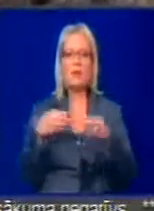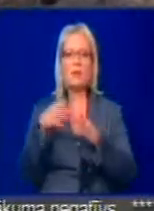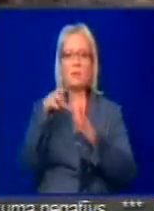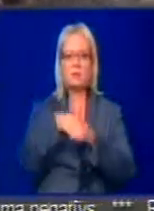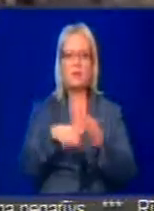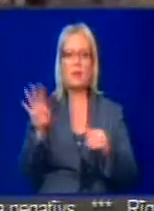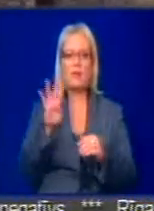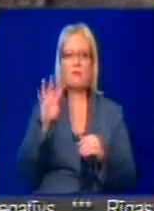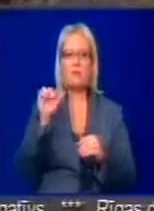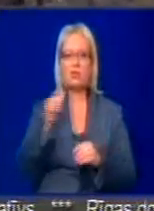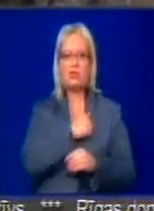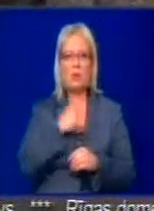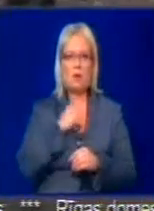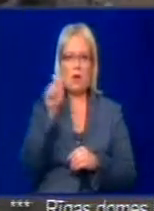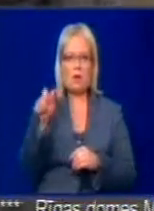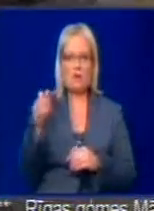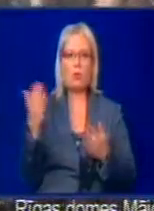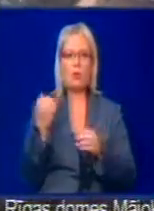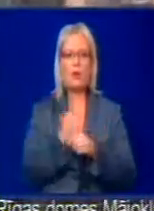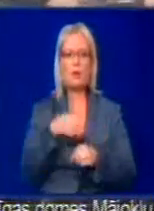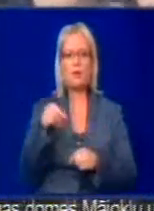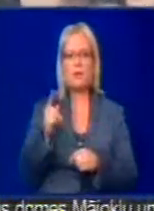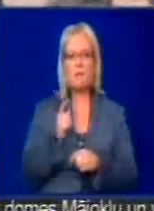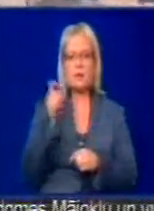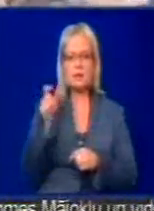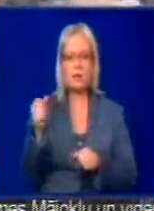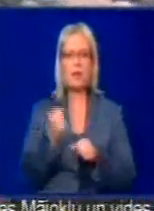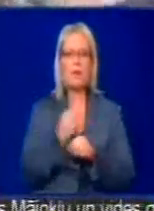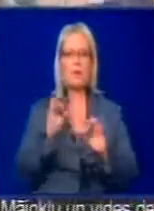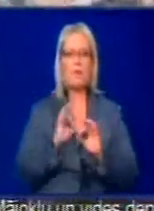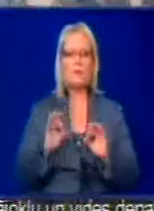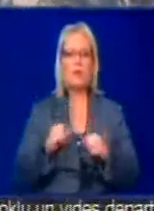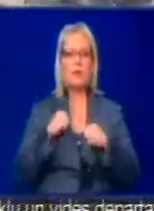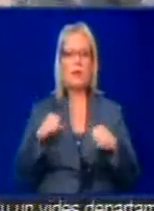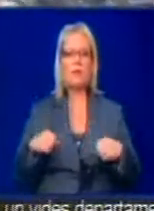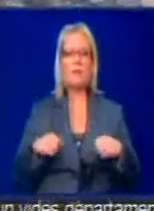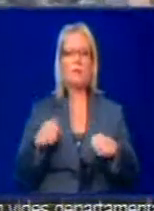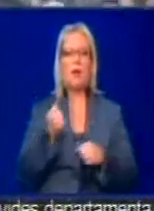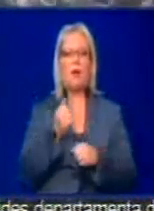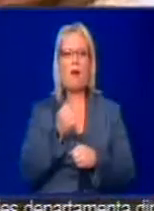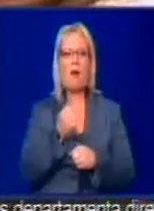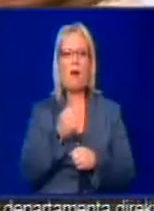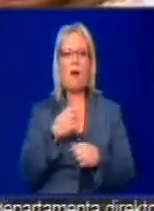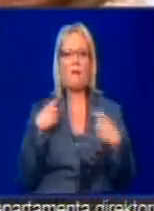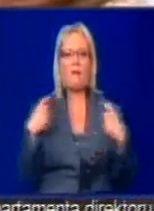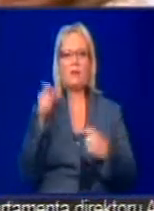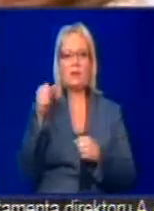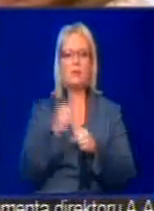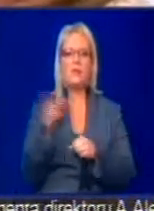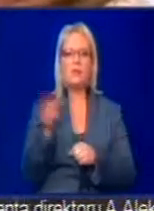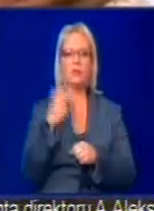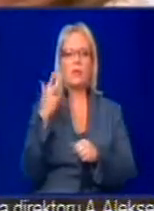sastāvā ir 96 karavīri, kurā ir gan zemesargi, gan profesionālā dienesta virsnieki, kas darbojas visu trīs